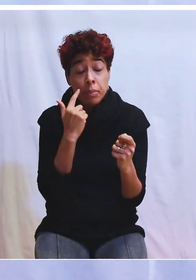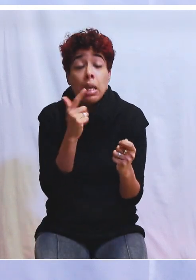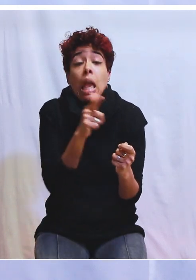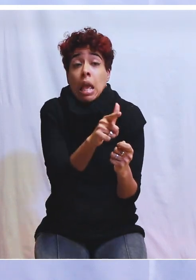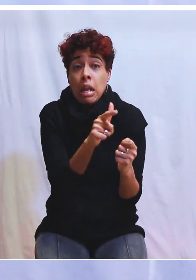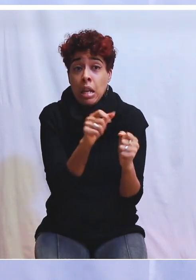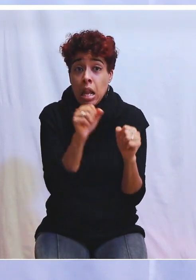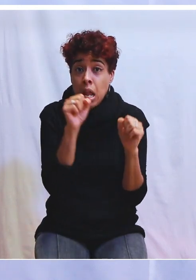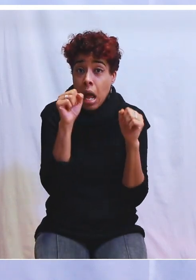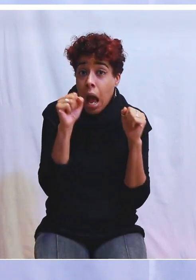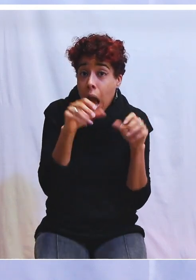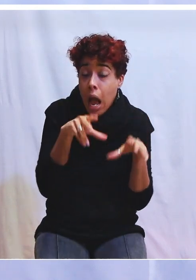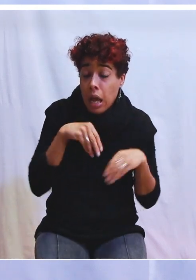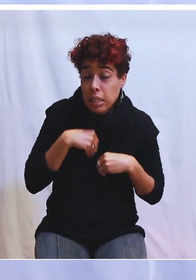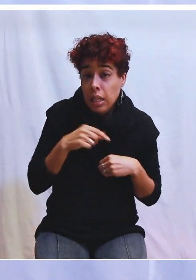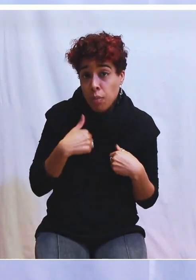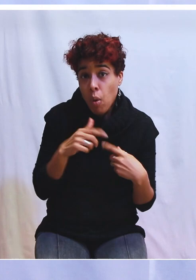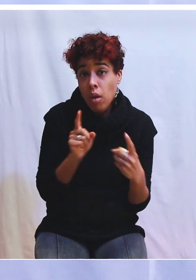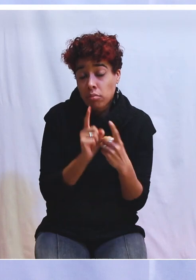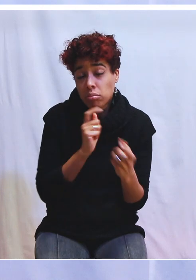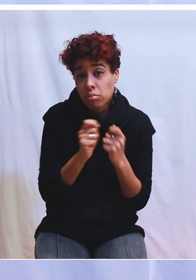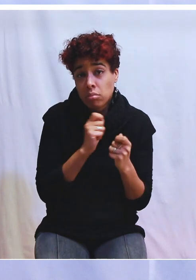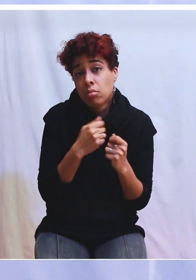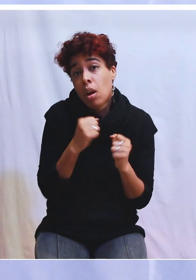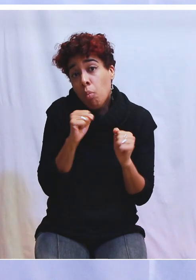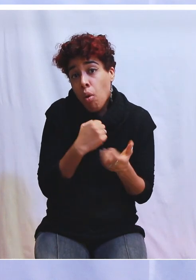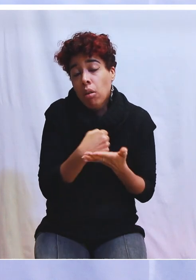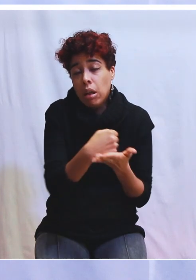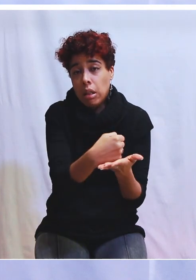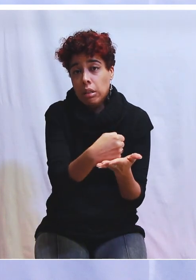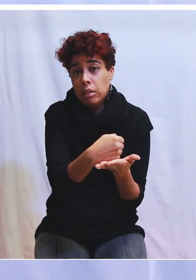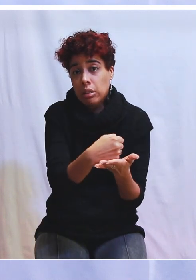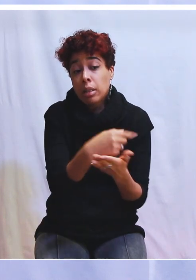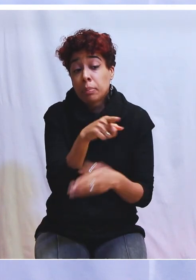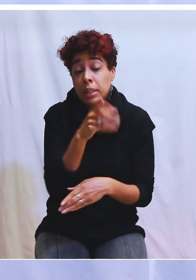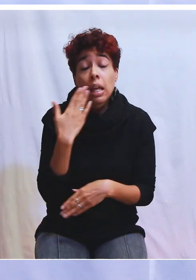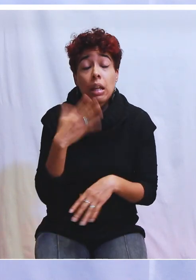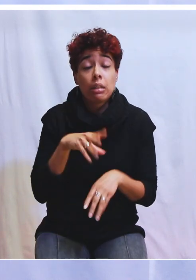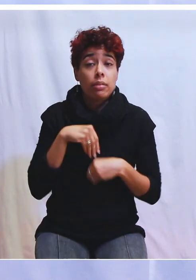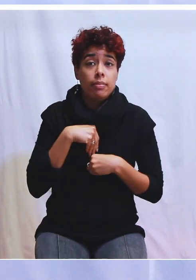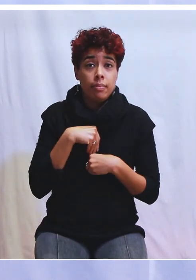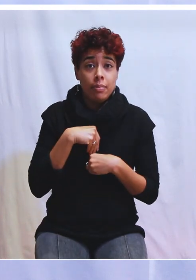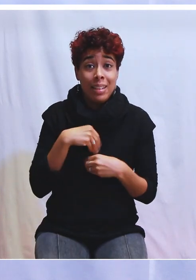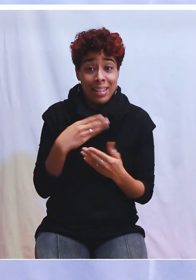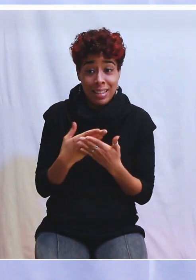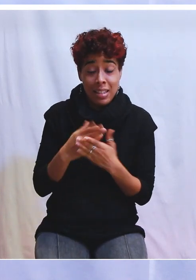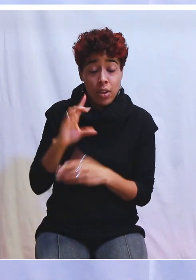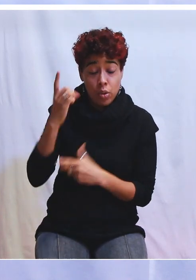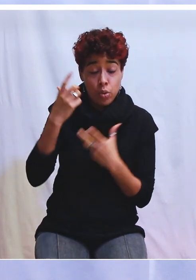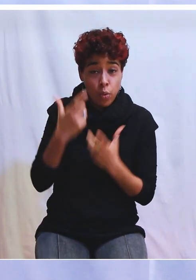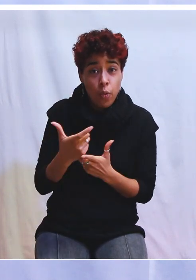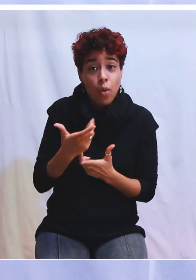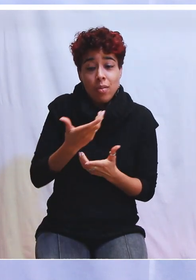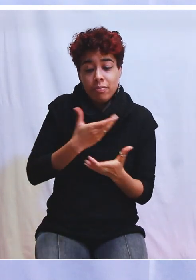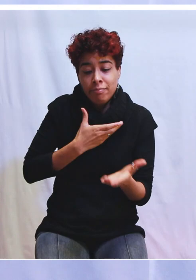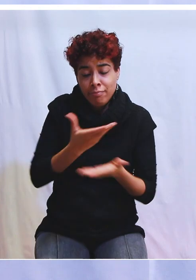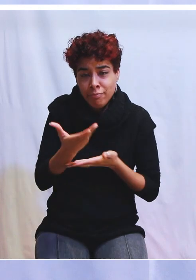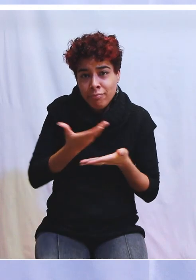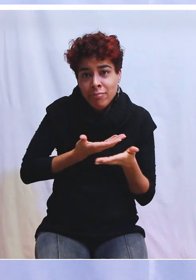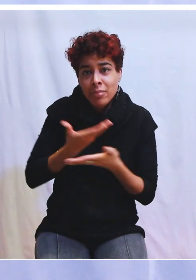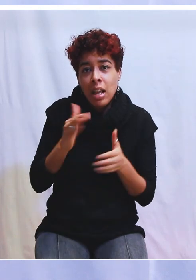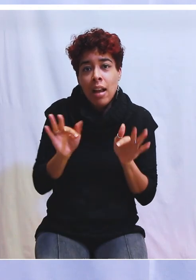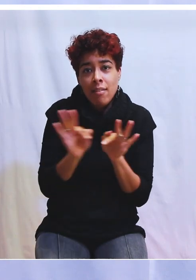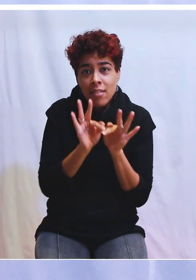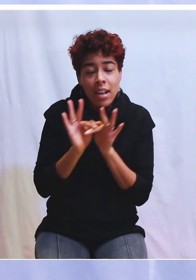sa sphère, dans son univers, moi je veux bien essayer de l'aider. Et c'est ce que Dieu nous demande les uns envers les autres. Et c'est ça la communion fraternelle.